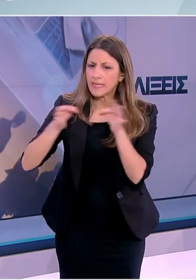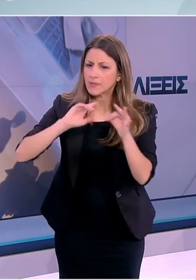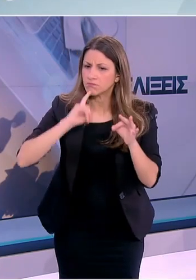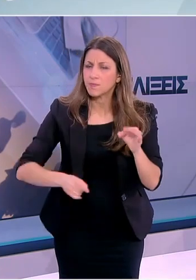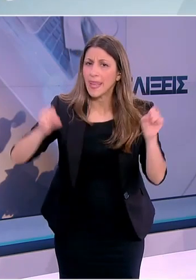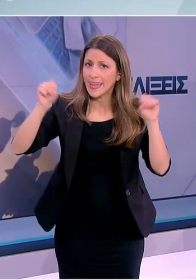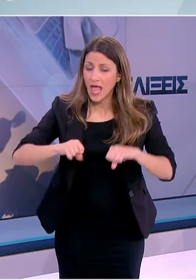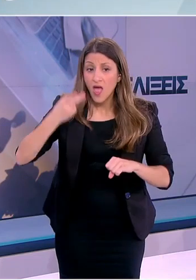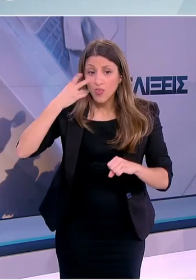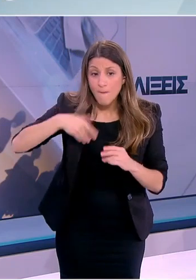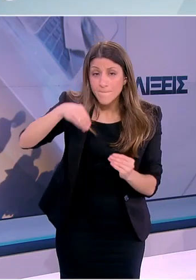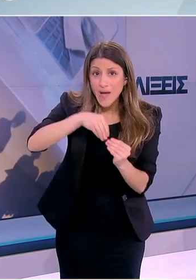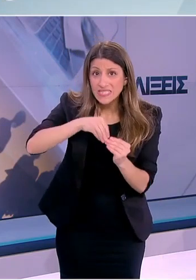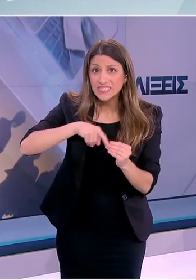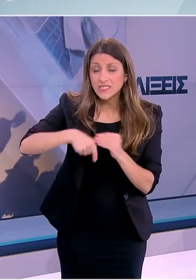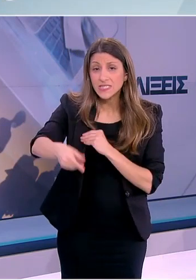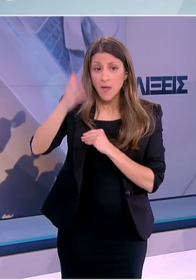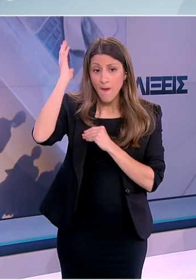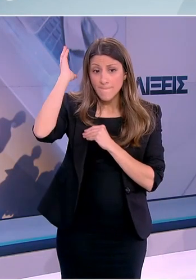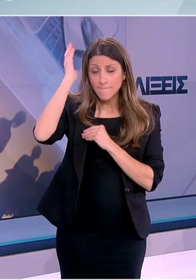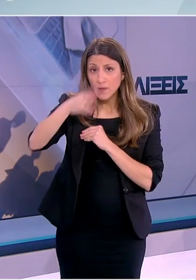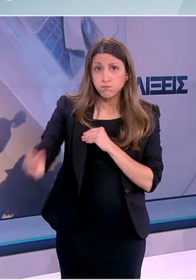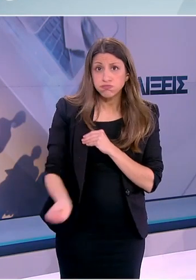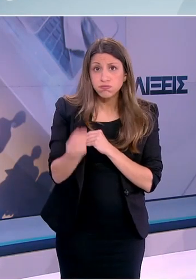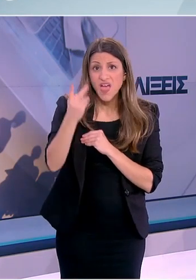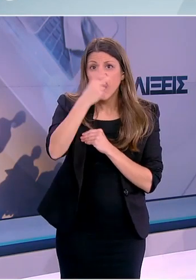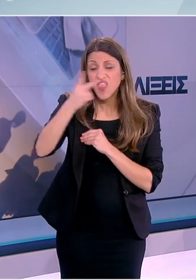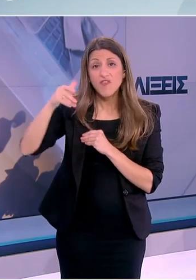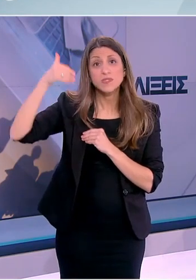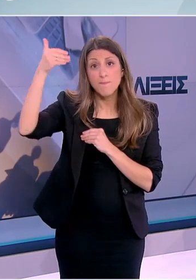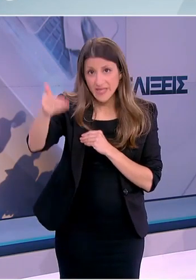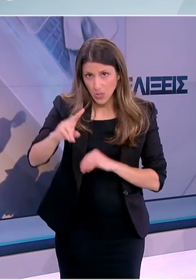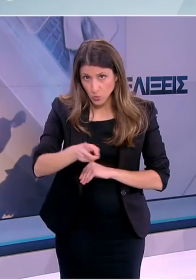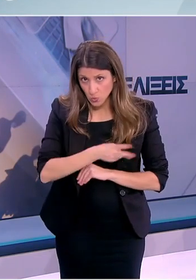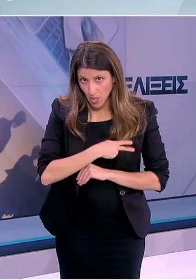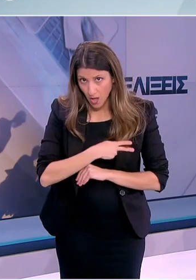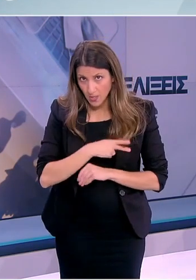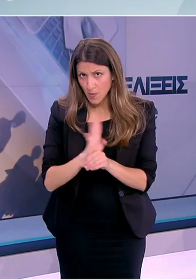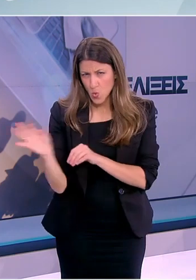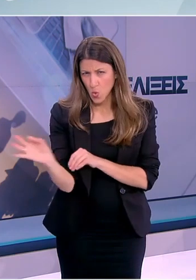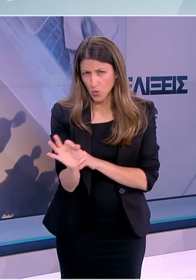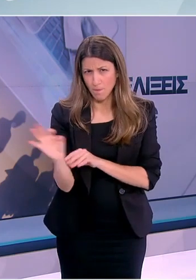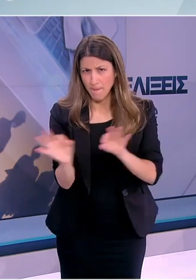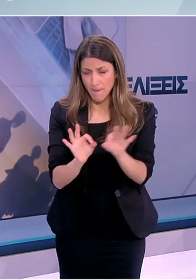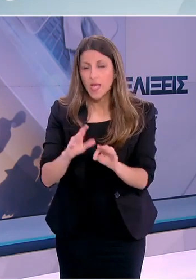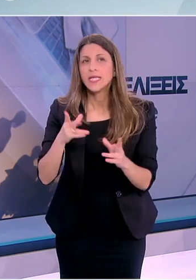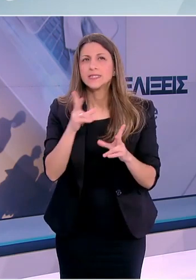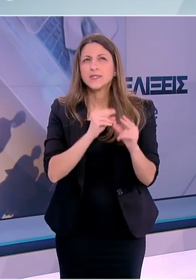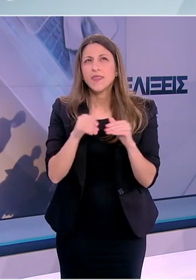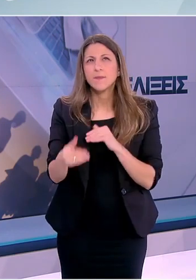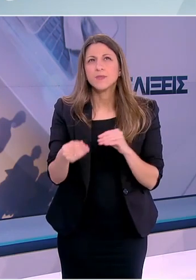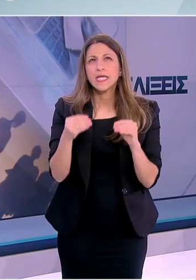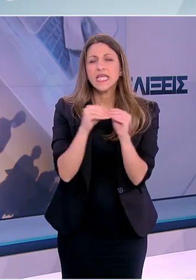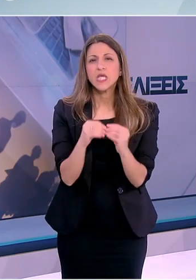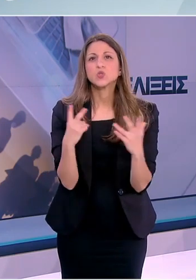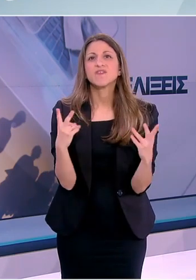το Πάσχα, οι συνέπειες θα φανούν επιδημιολογικά 2 εβδομάδες μετά με βάση τα όσα έχετε πει. Άρα μετά τις 27 Απριλίου που έχει οριστεί